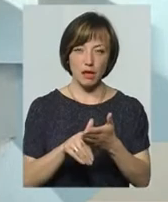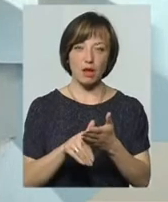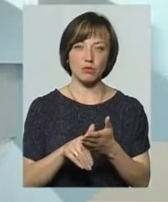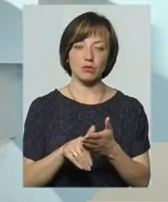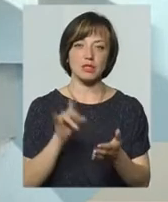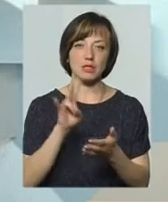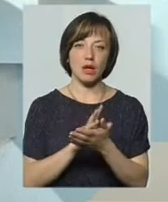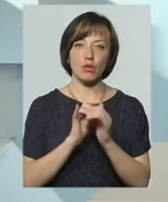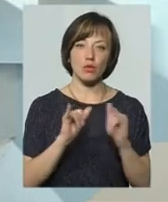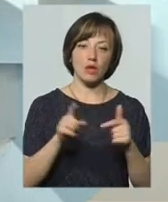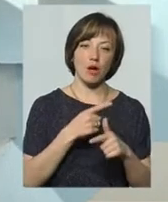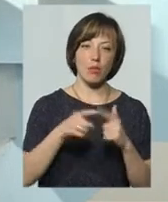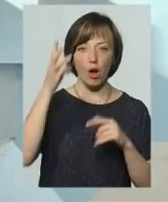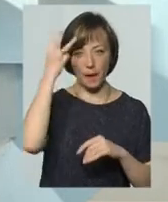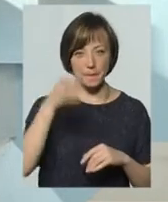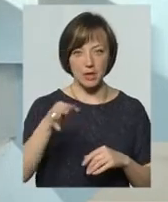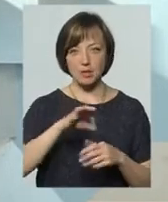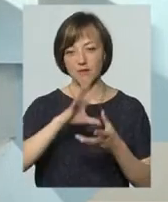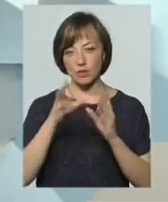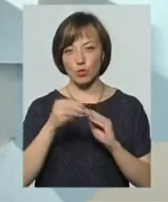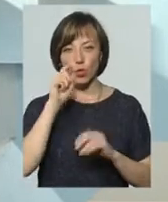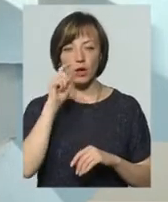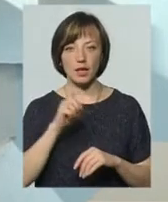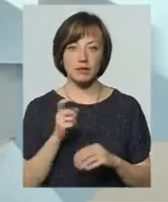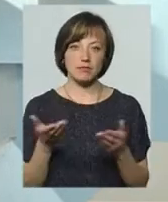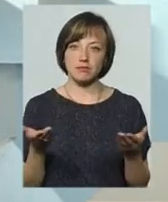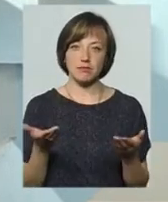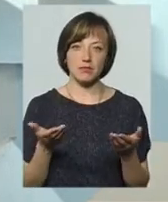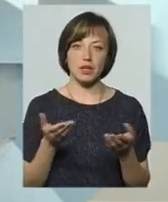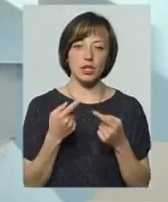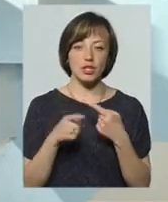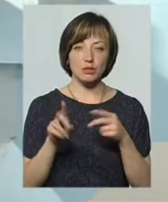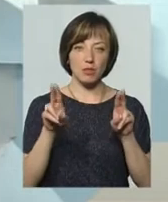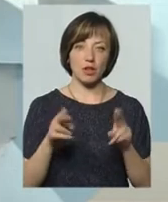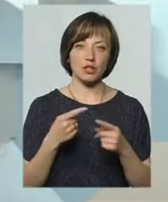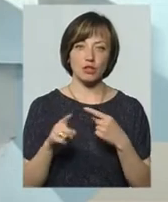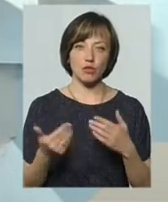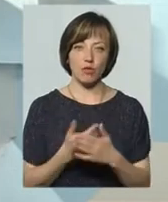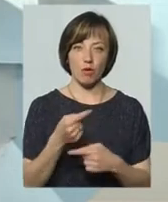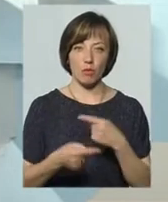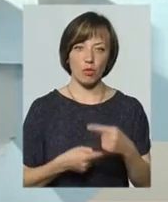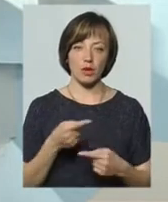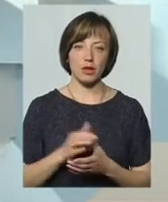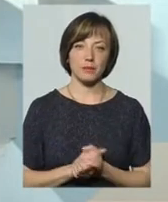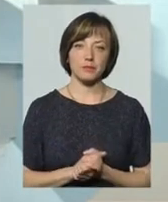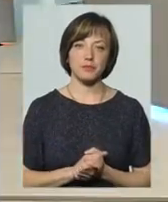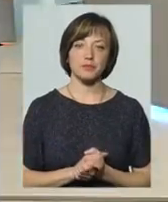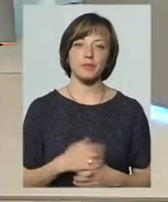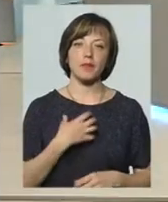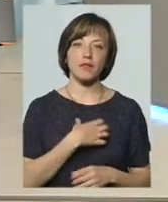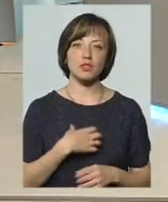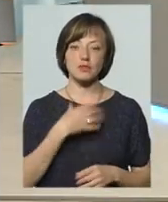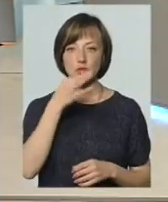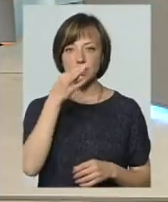сталому розвитку або Хмельниччини, або України в цілому. Тобто ми маємо будувати інші правила для інших нових поколінь. Крім того, тут важливо зазначити